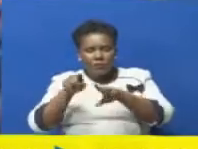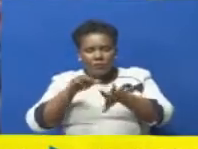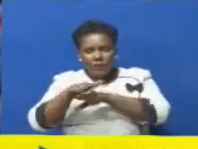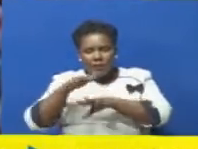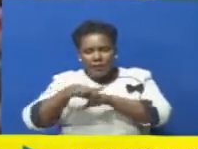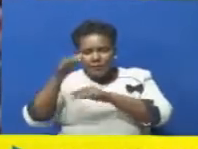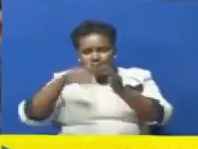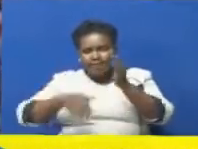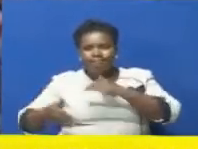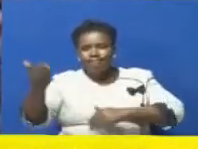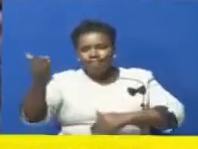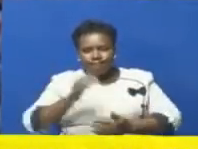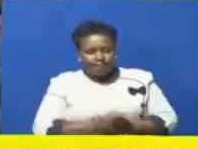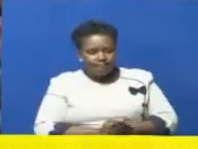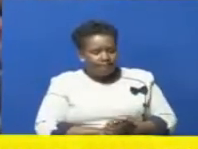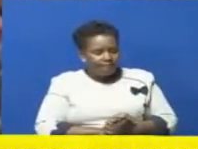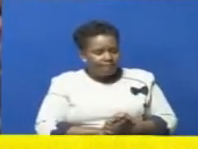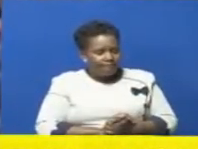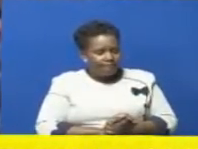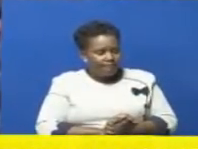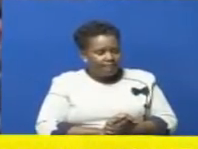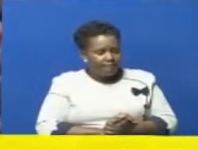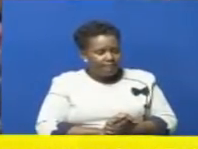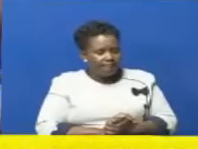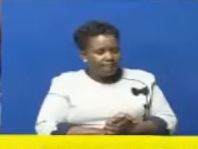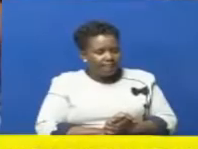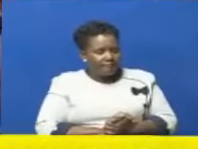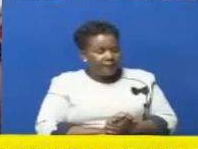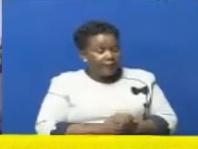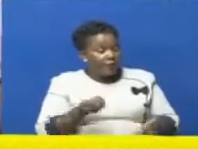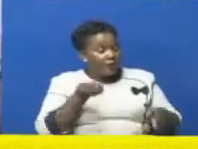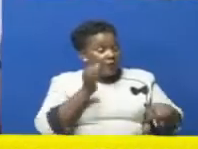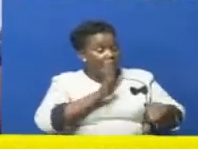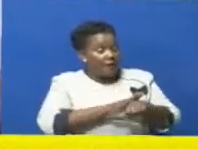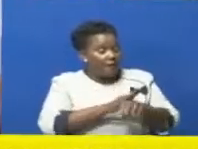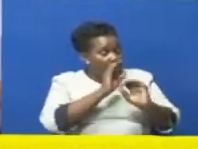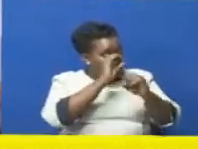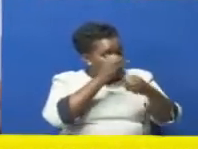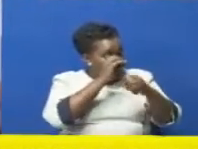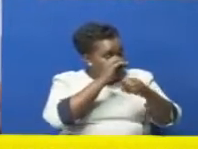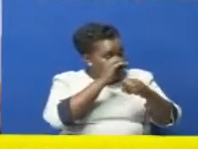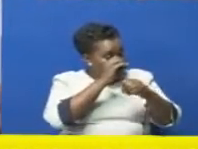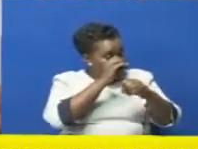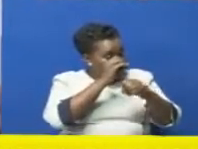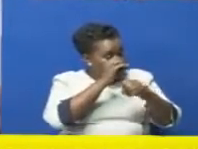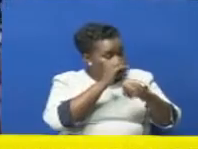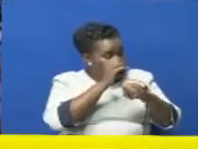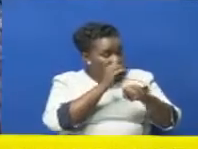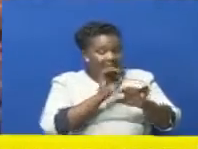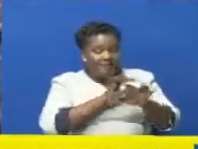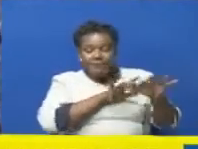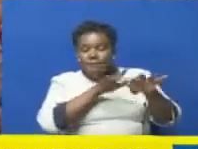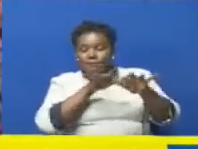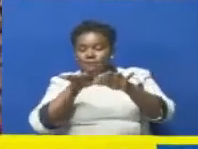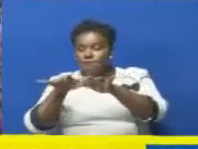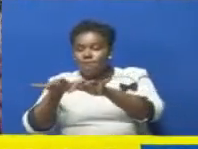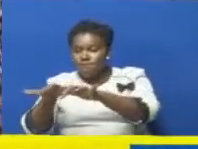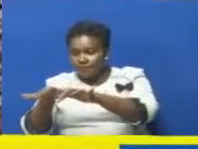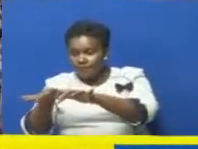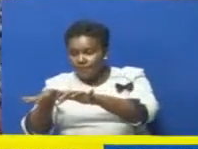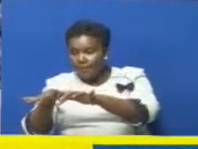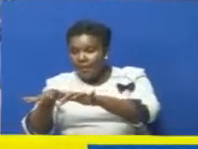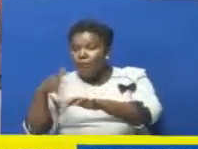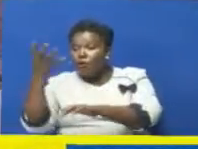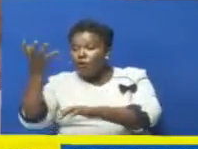Wauguzi wa takwimu pamoja na wanasayansi wa maabara kutoka mikoa mbalimbali nchini wakiwa wamekutanishwa hapa mjini Moshi mkoani